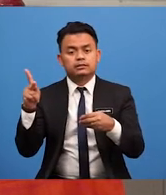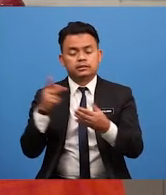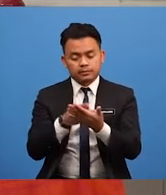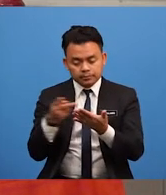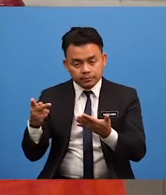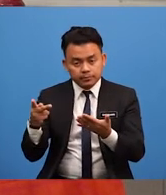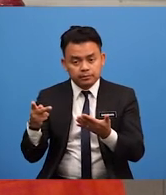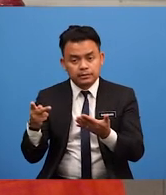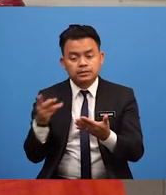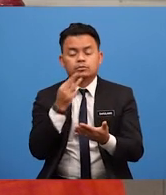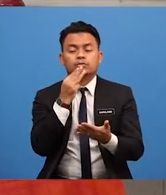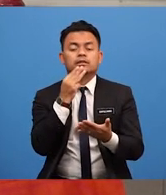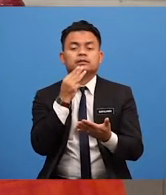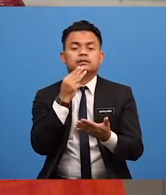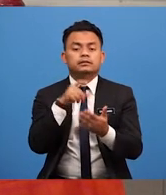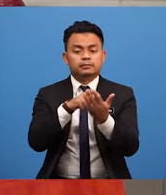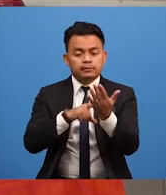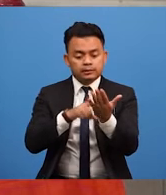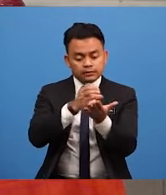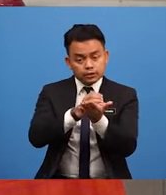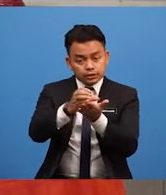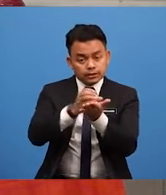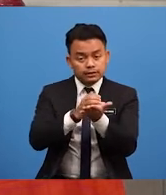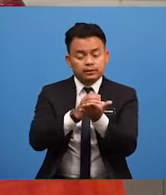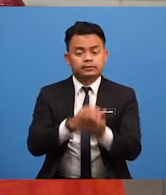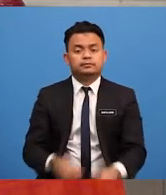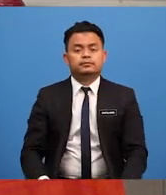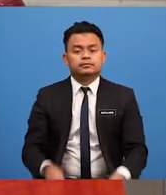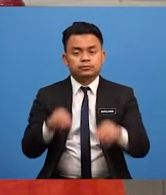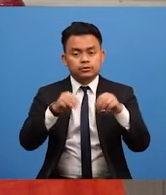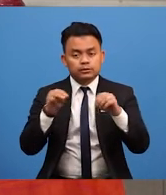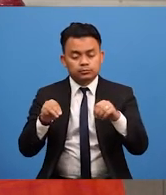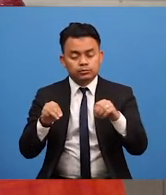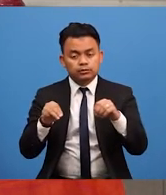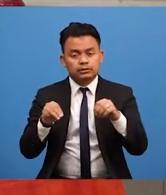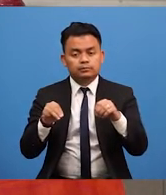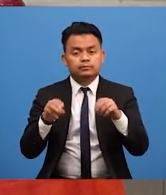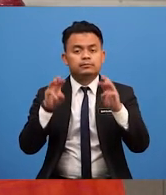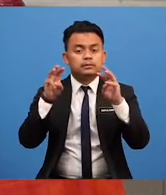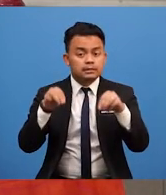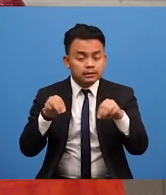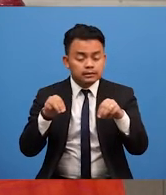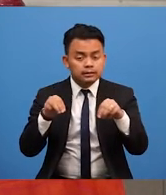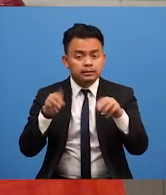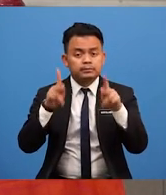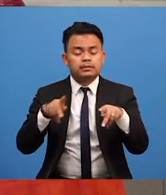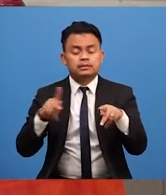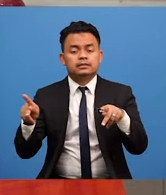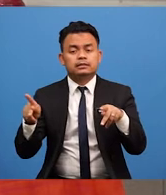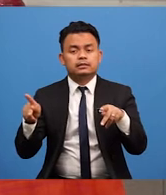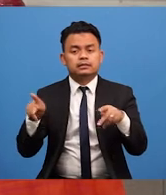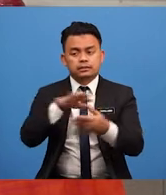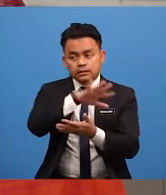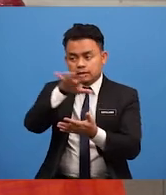batik cetak, murid-murid haruslah memastikan persekitaran ruang kerja